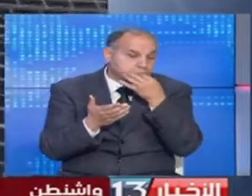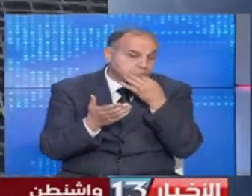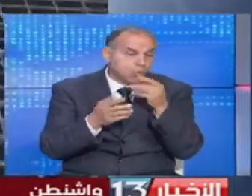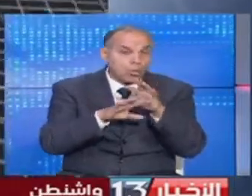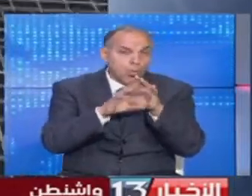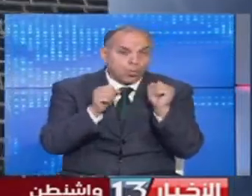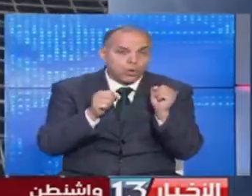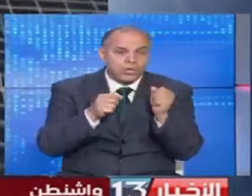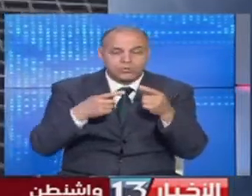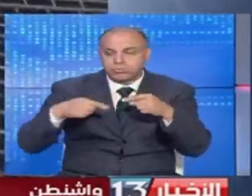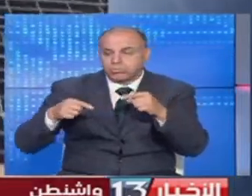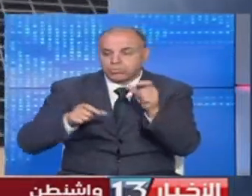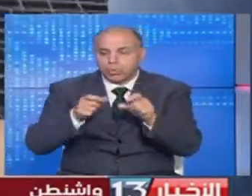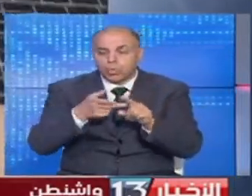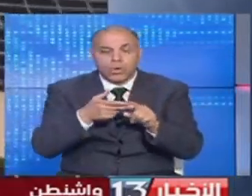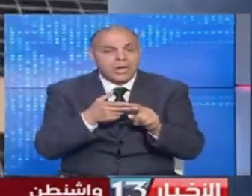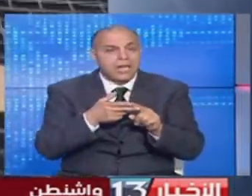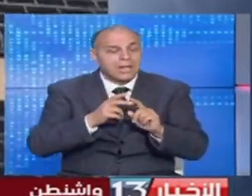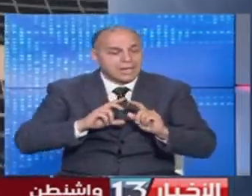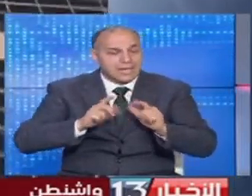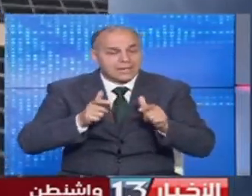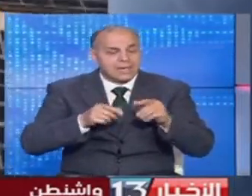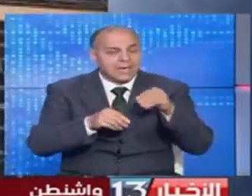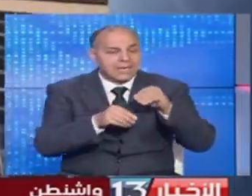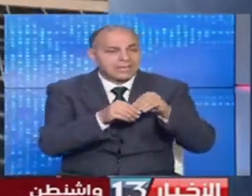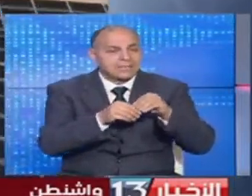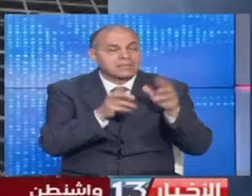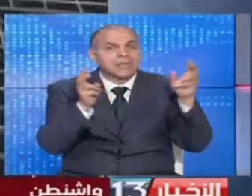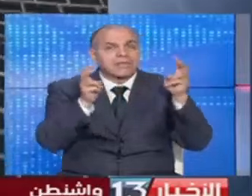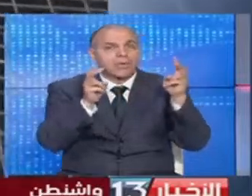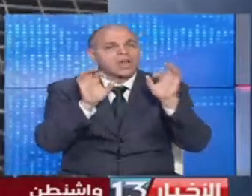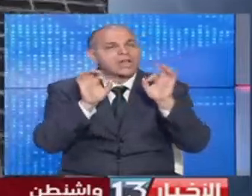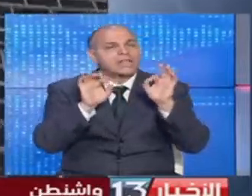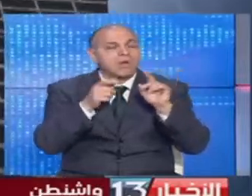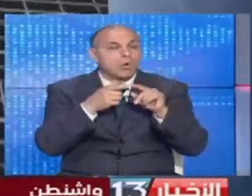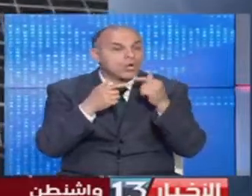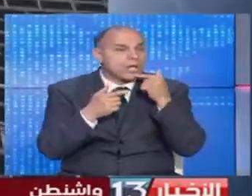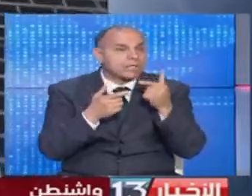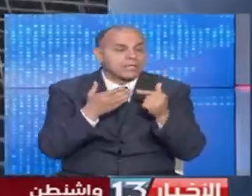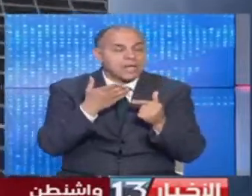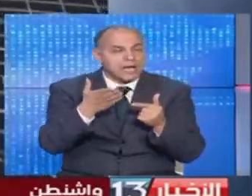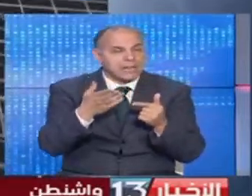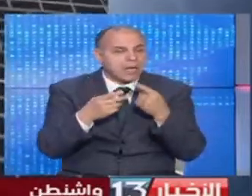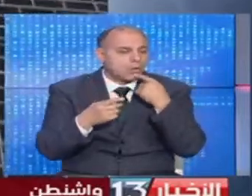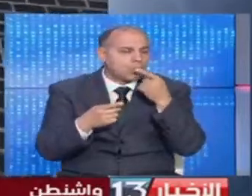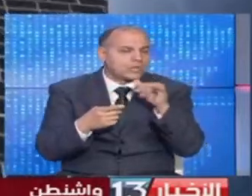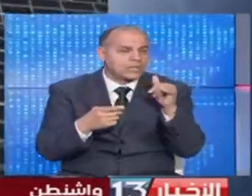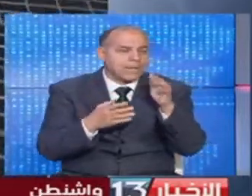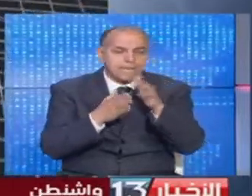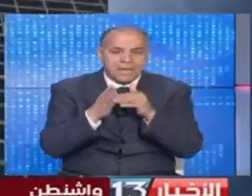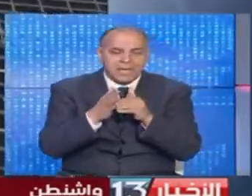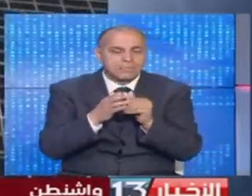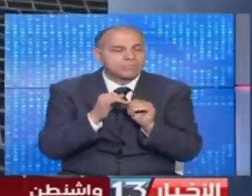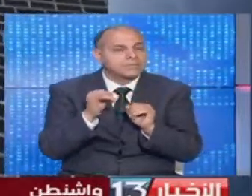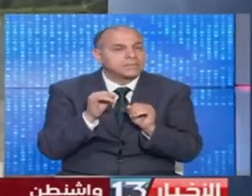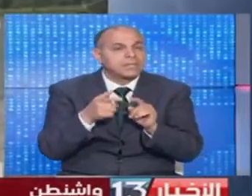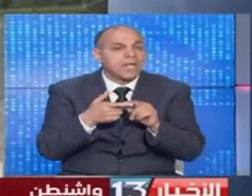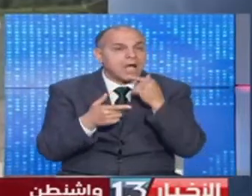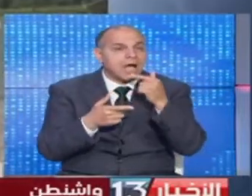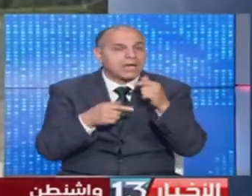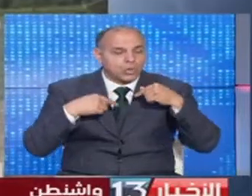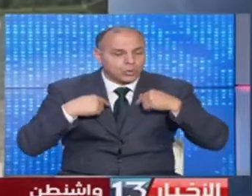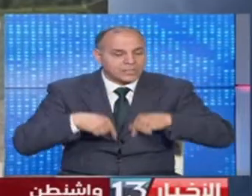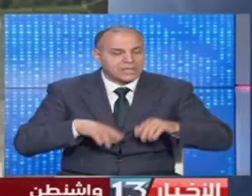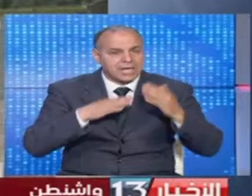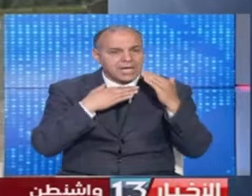جميع المجتمعات من الانتقال الى اقتصاد الطاقه النظيفه وذلك وفق ما جاء في بيان صادر عن